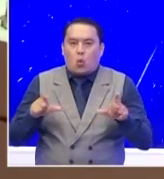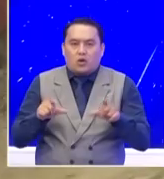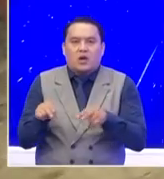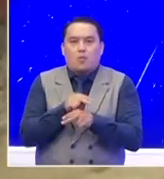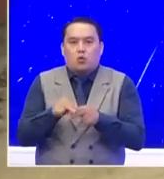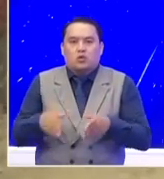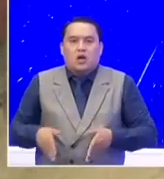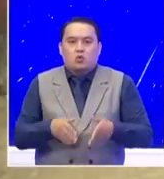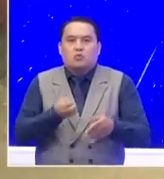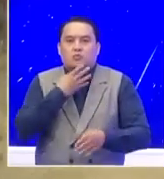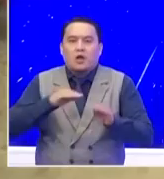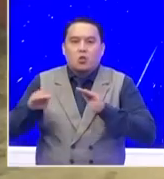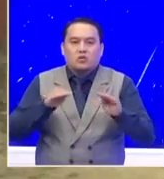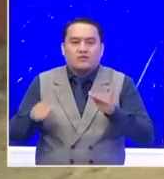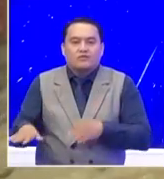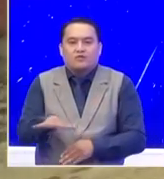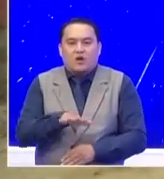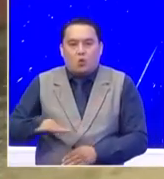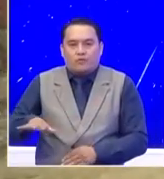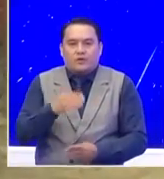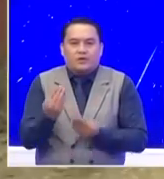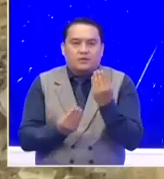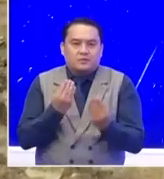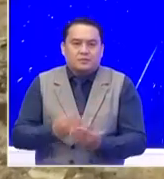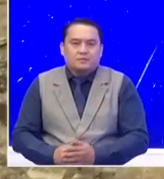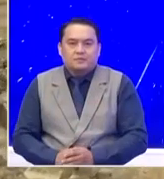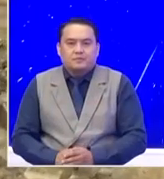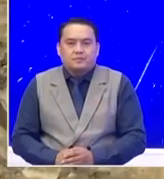ремонт дорог и благоустройство дворов.